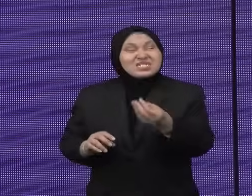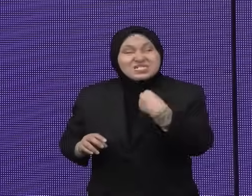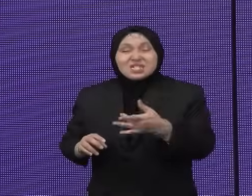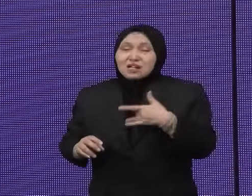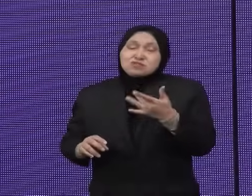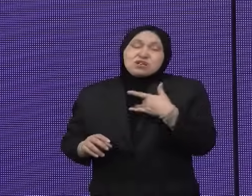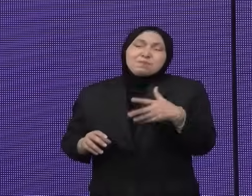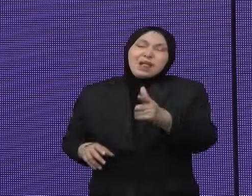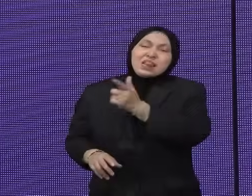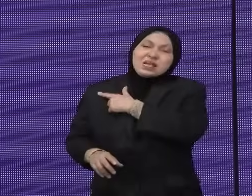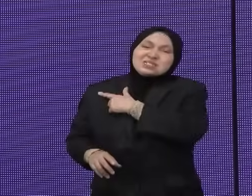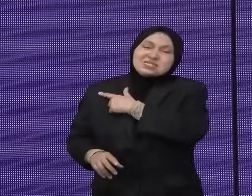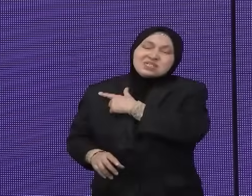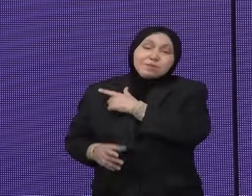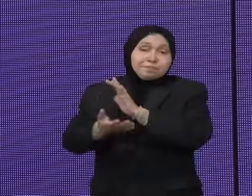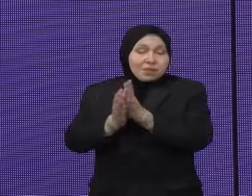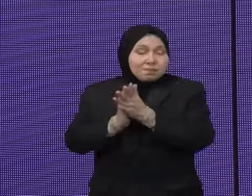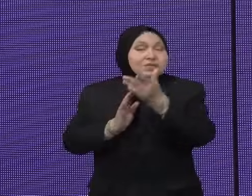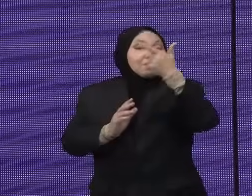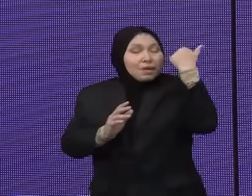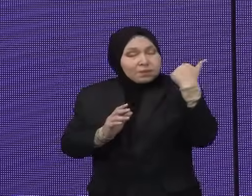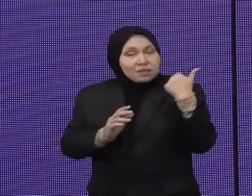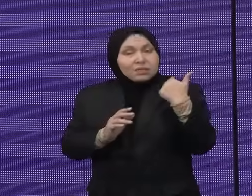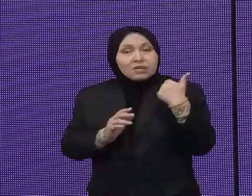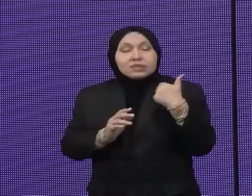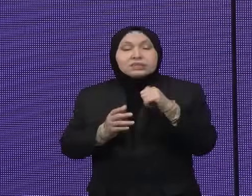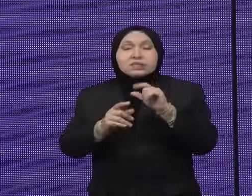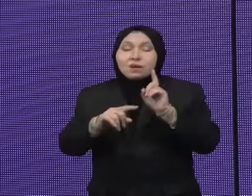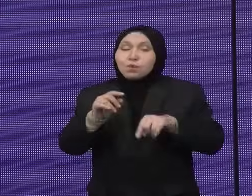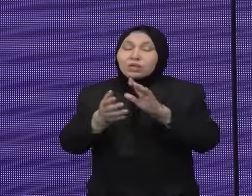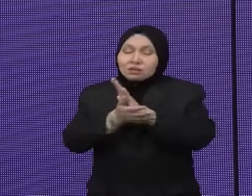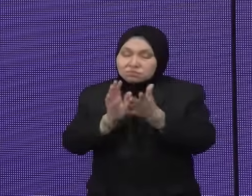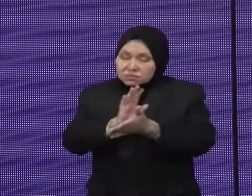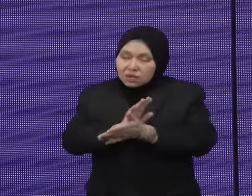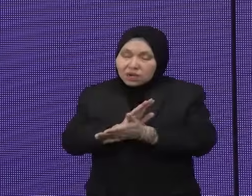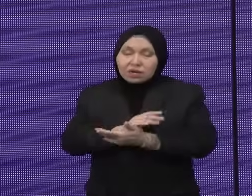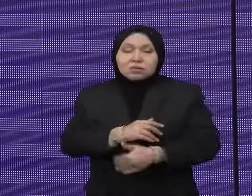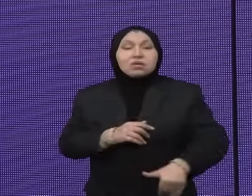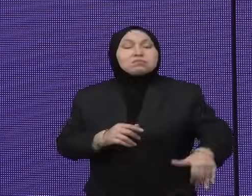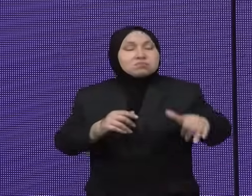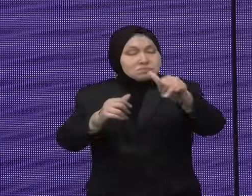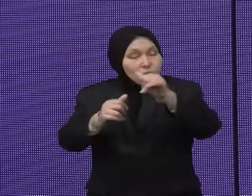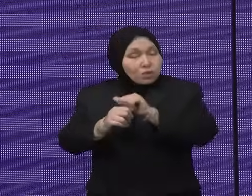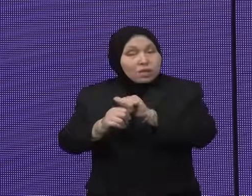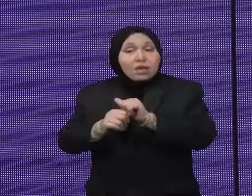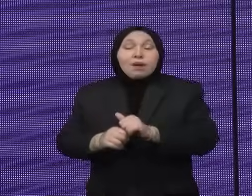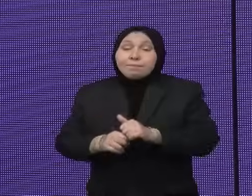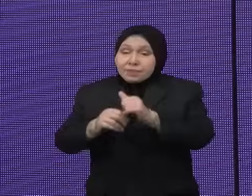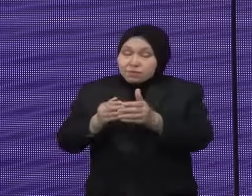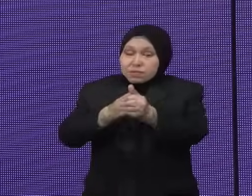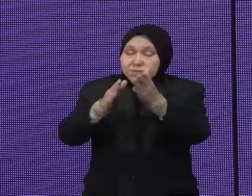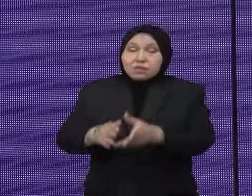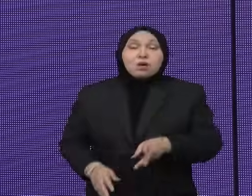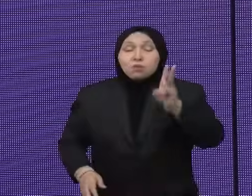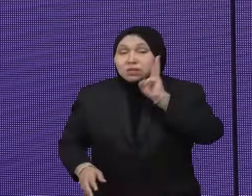rasa macam malas. Jadi ia menyebabkan dia tidak boleh menjadi qawamu na'alan nisa, seperti mana yang kita pernah bincang sebelum